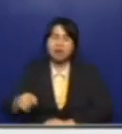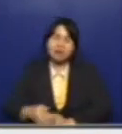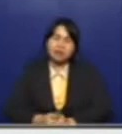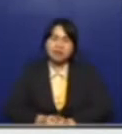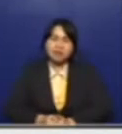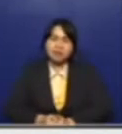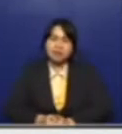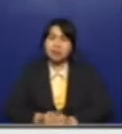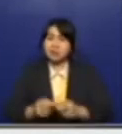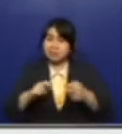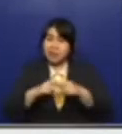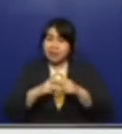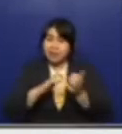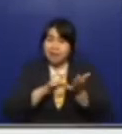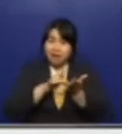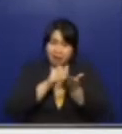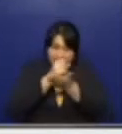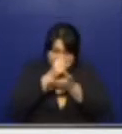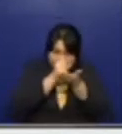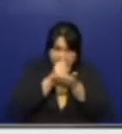ปัญหายาบ้าท่านประธาน